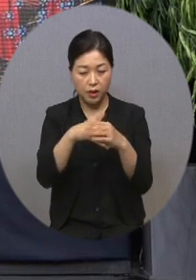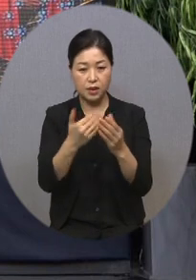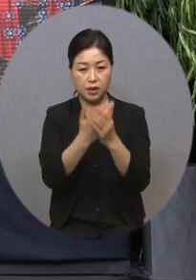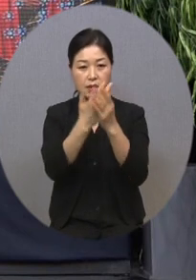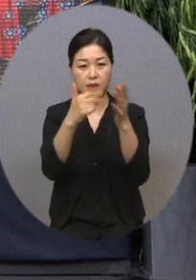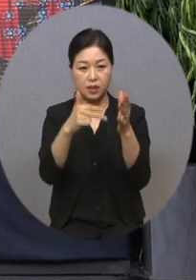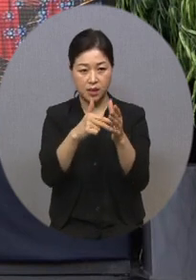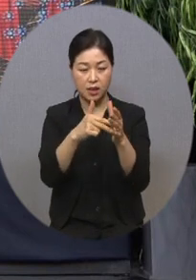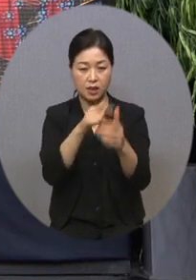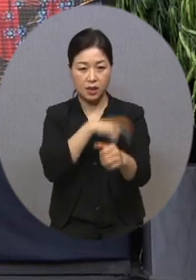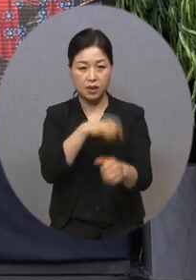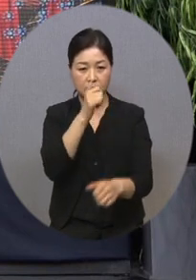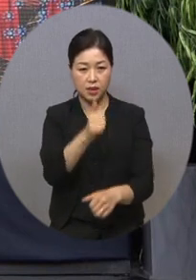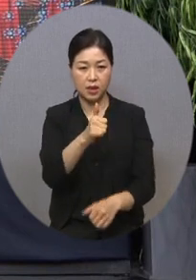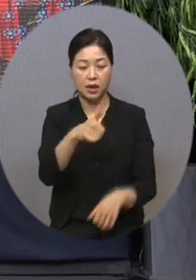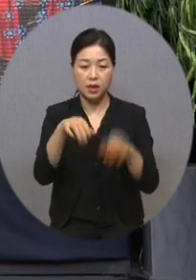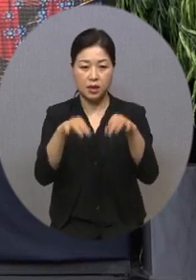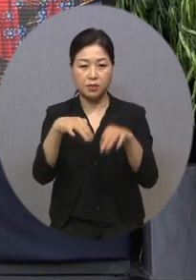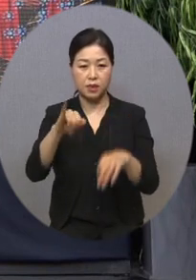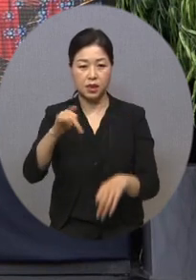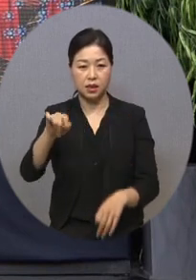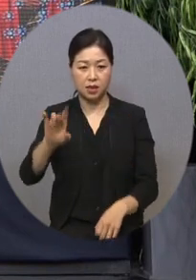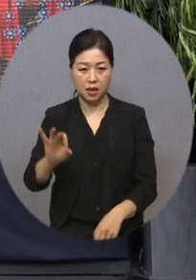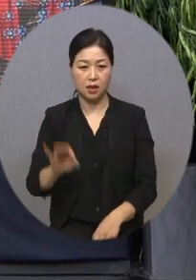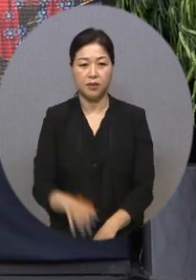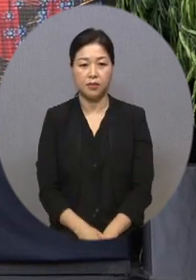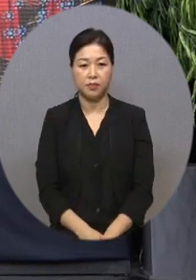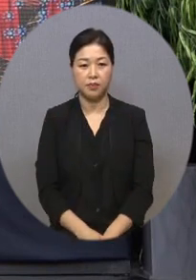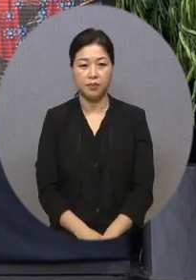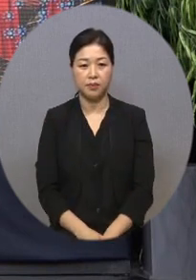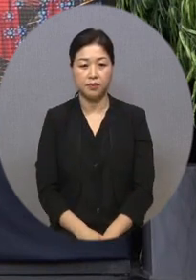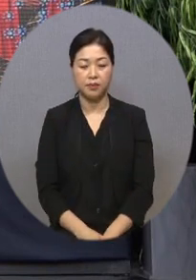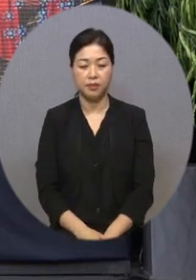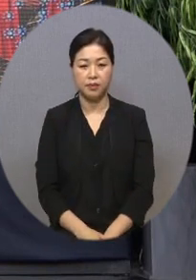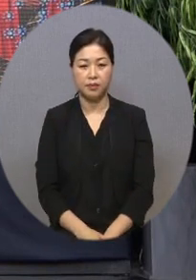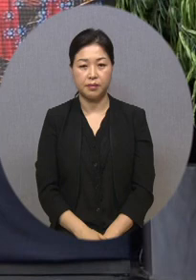한국전통무형문화재진흥재단 이사장 김기상.